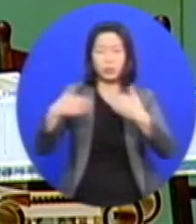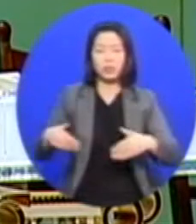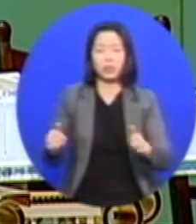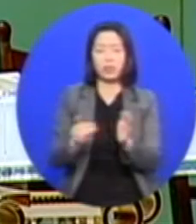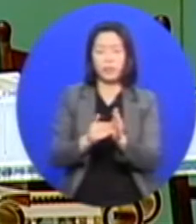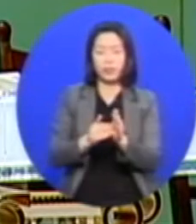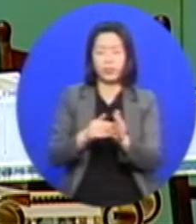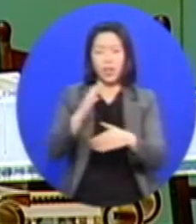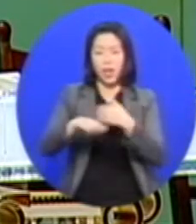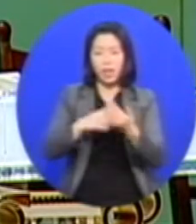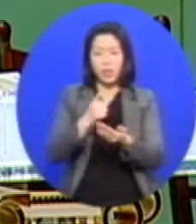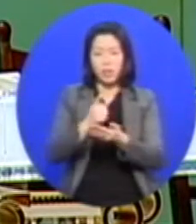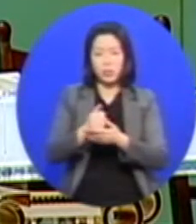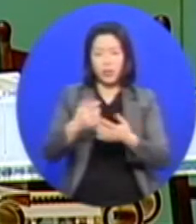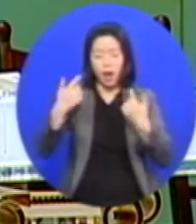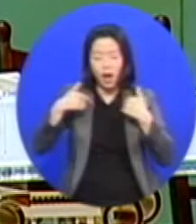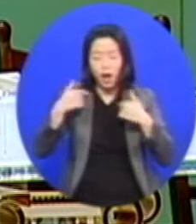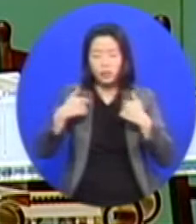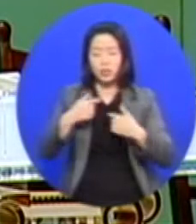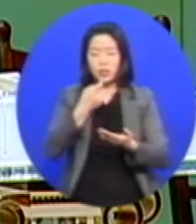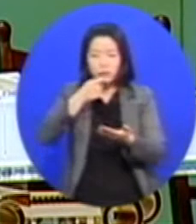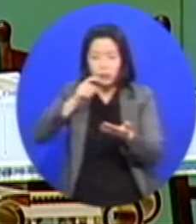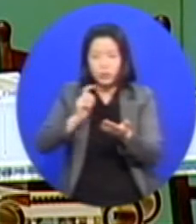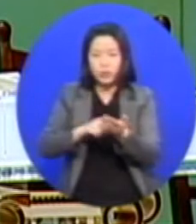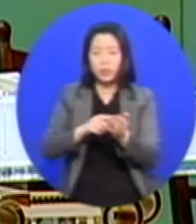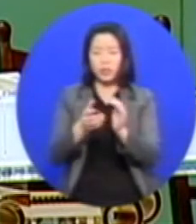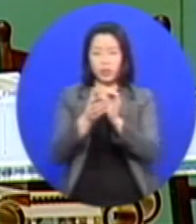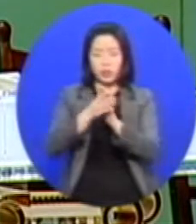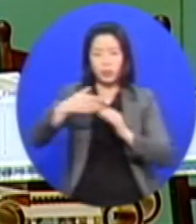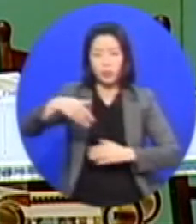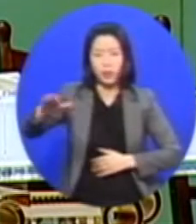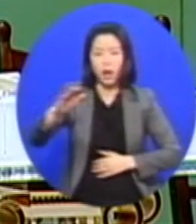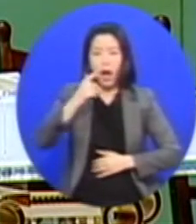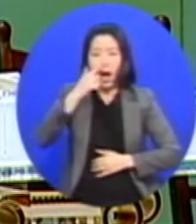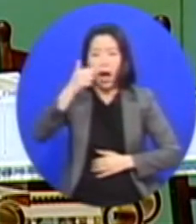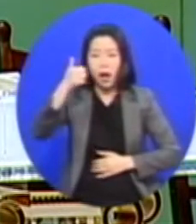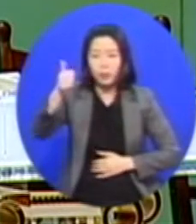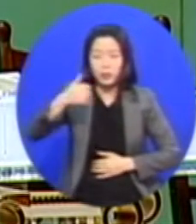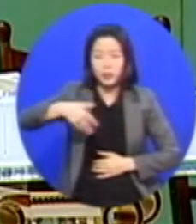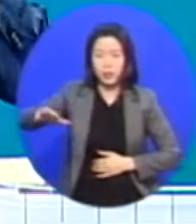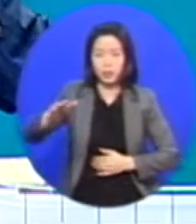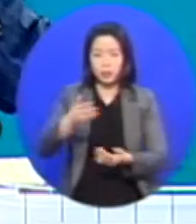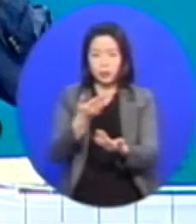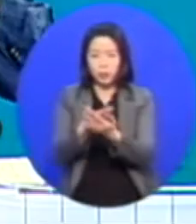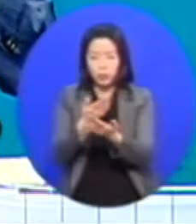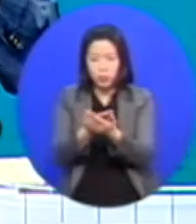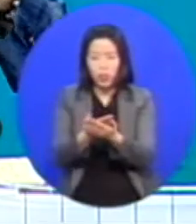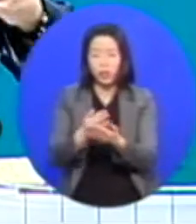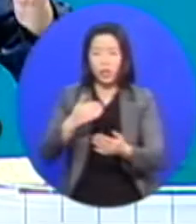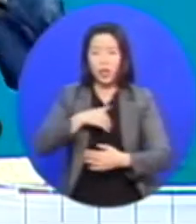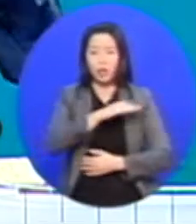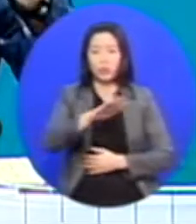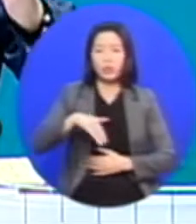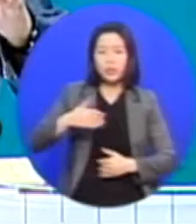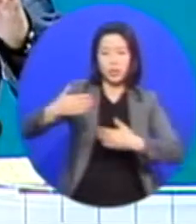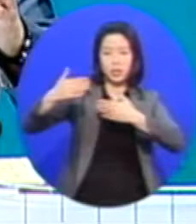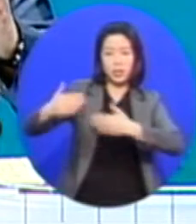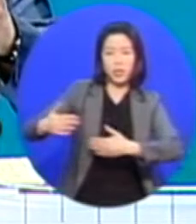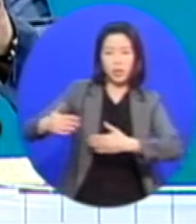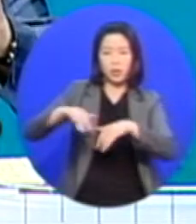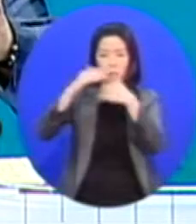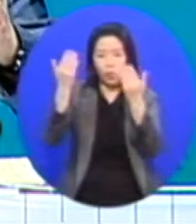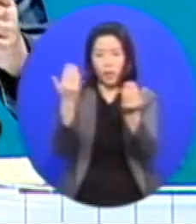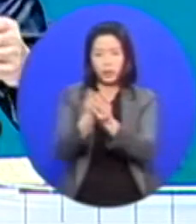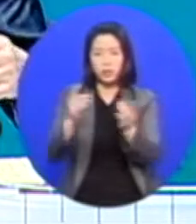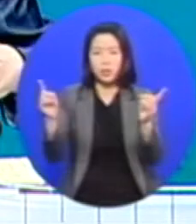기도할 수 있게 해 주셨는데 자녀가 아버지에게 가서 구할 수 있도록 그렇게 하나님과 우리 사회는 이제 완전히 다 바뀌어